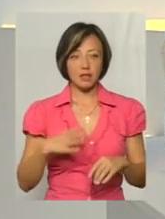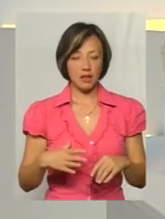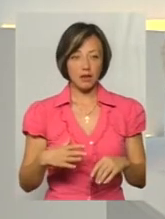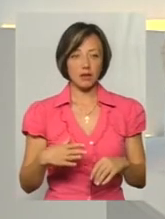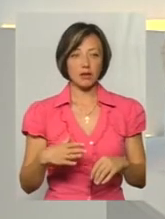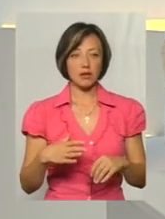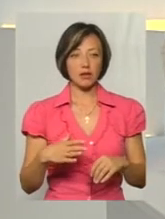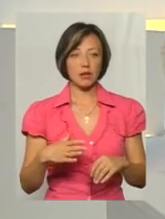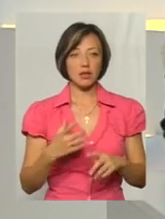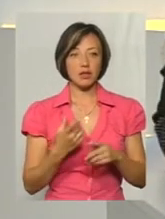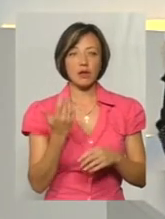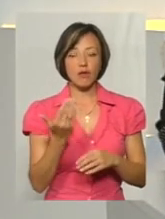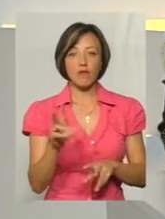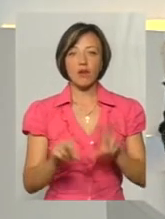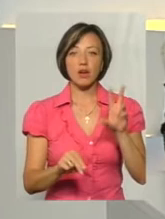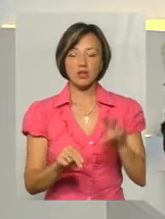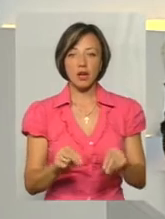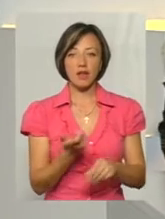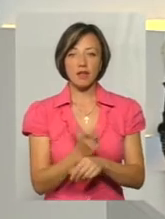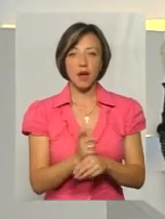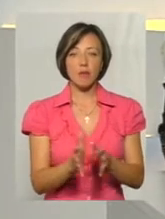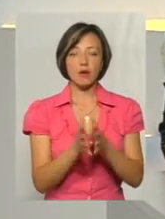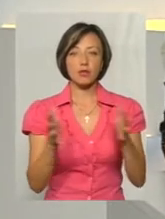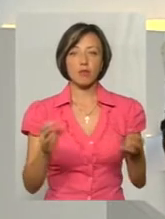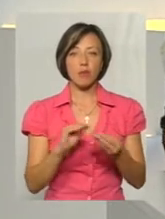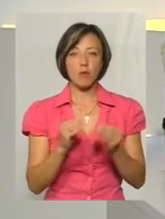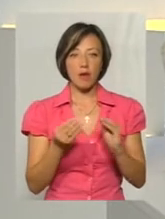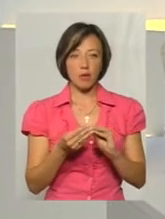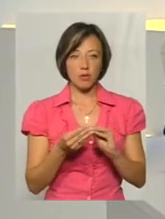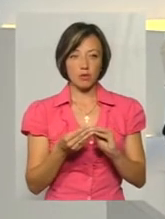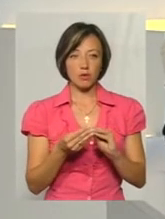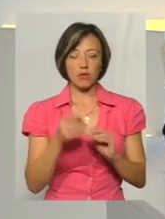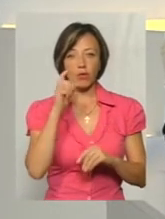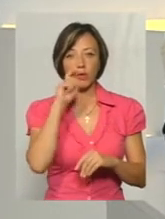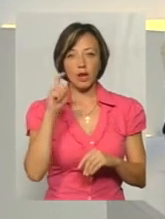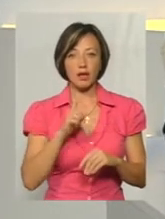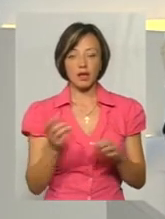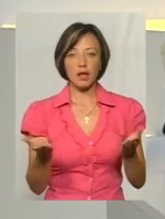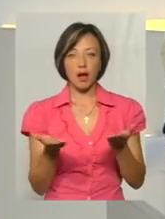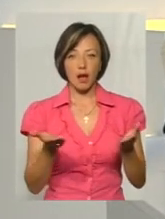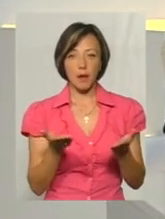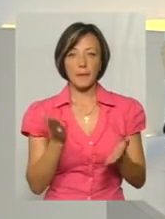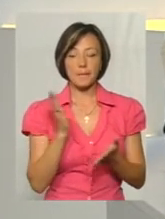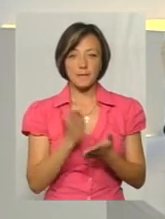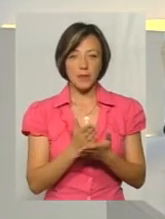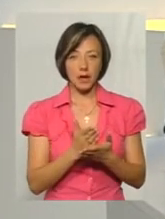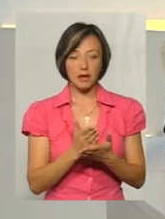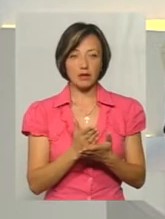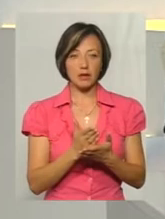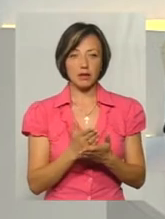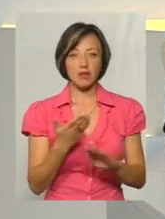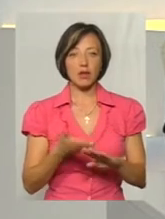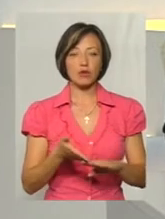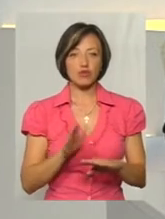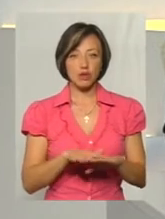говорили, це його вважають наймасштабнішою проблемою взагалі в Україні, яка має під собою ну дуже